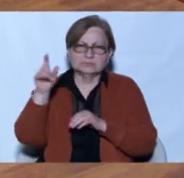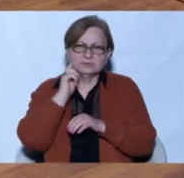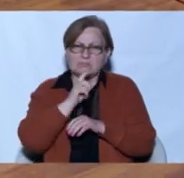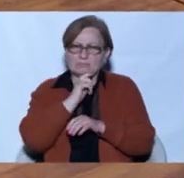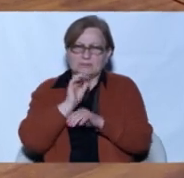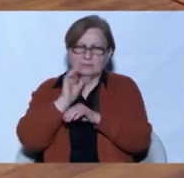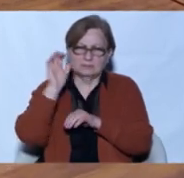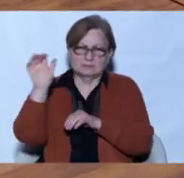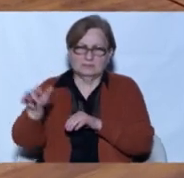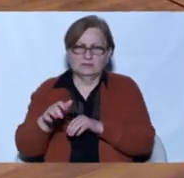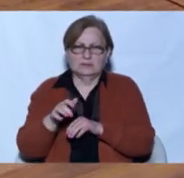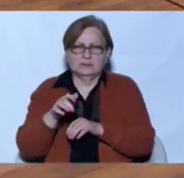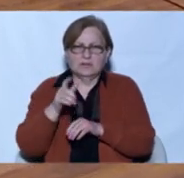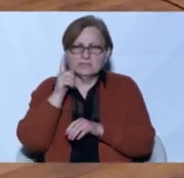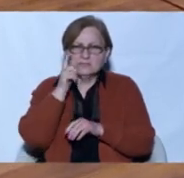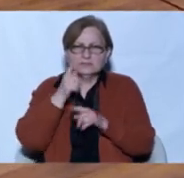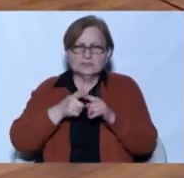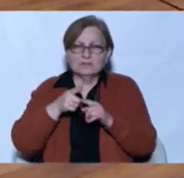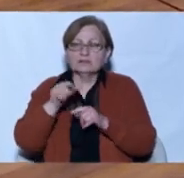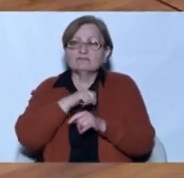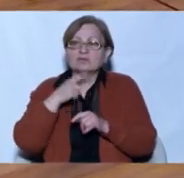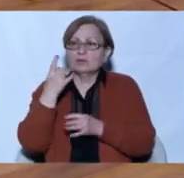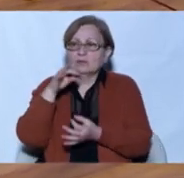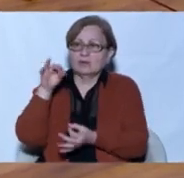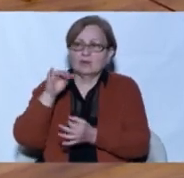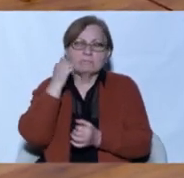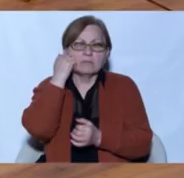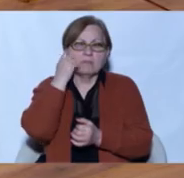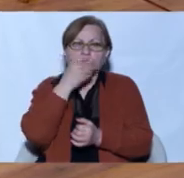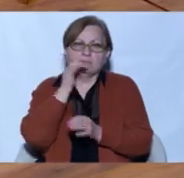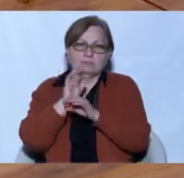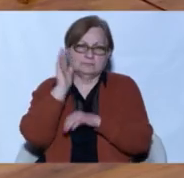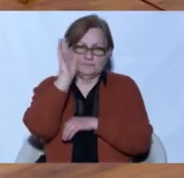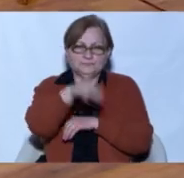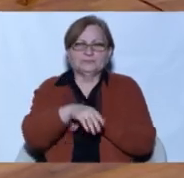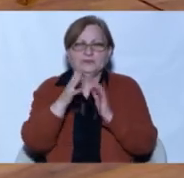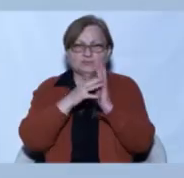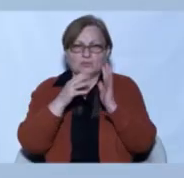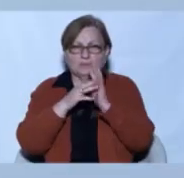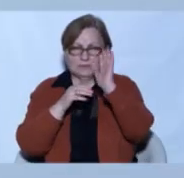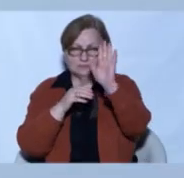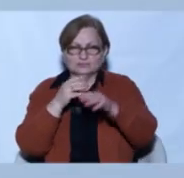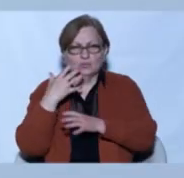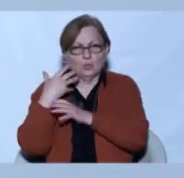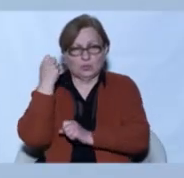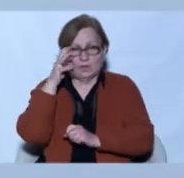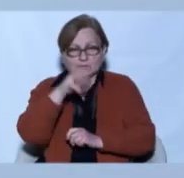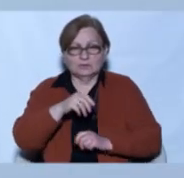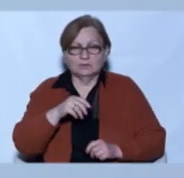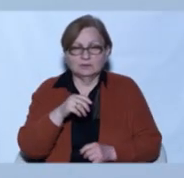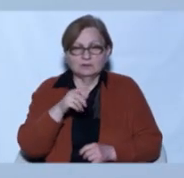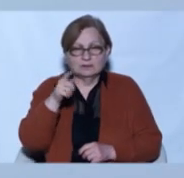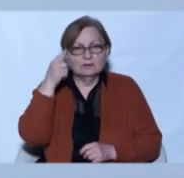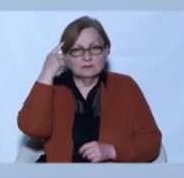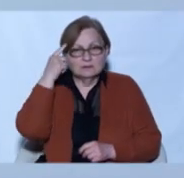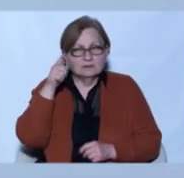და იგი გაგზავნეს გურიაში ბებიასთან, ბაბუასთან და იქ სწავლობდა, იქ იზრდებოდა. და როგორ ფიქრობ, ხომ